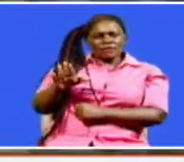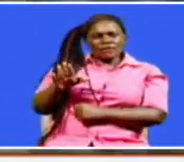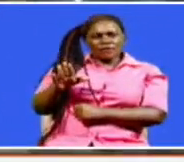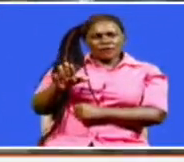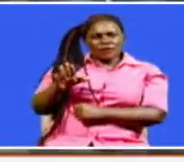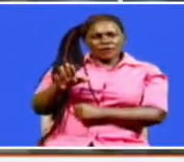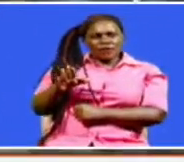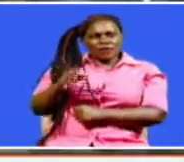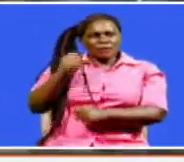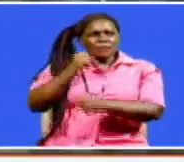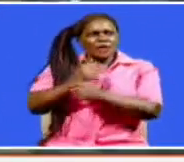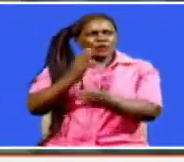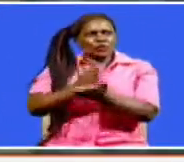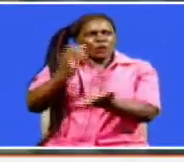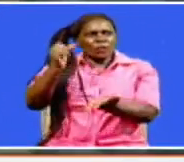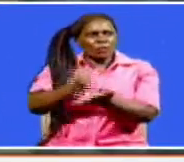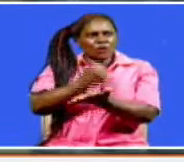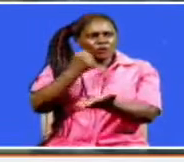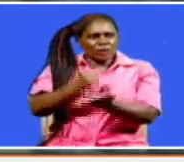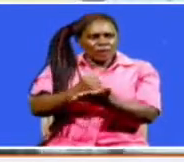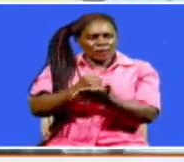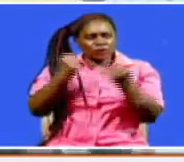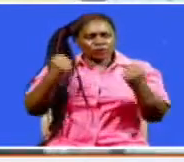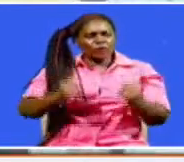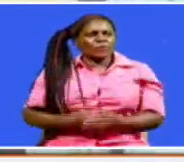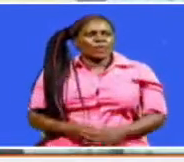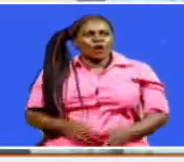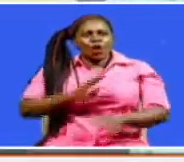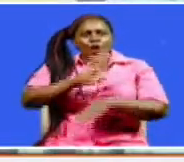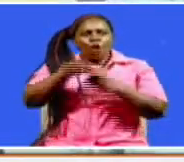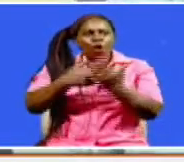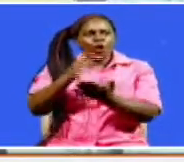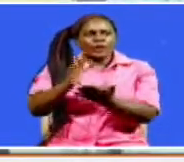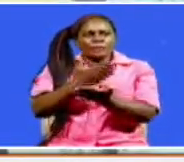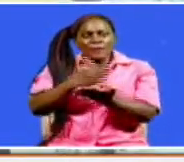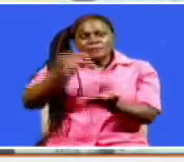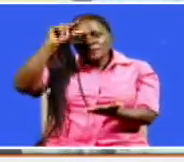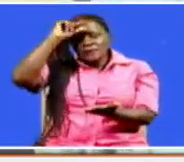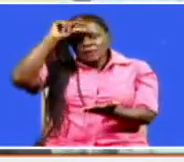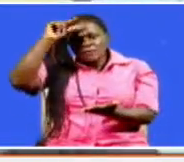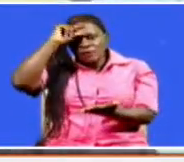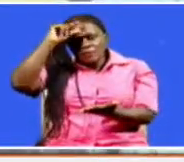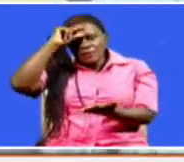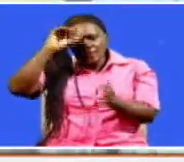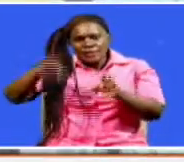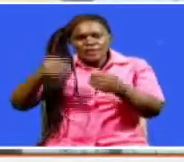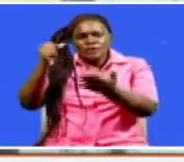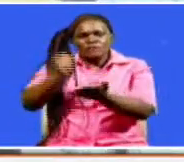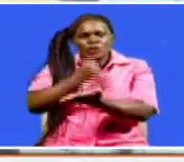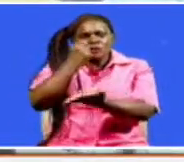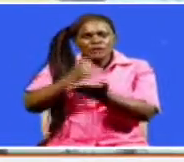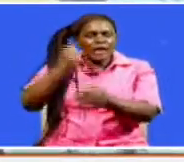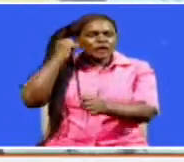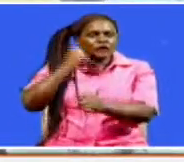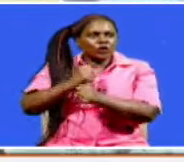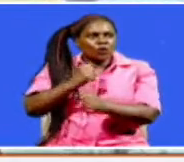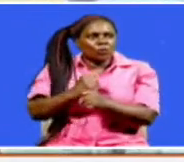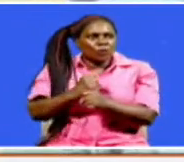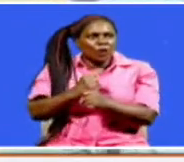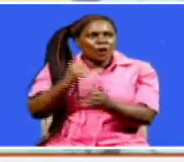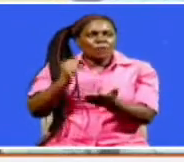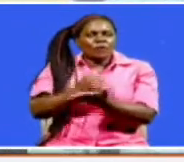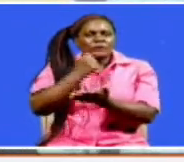hawajajitolea kuhakikisha shirika la posta limeimarika. Idara zote za serikali tuweze kupatia posta kazi, unakuta